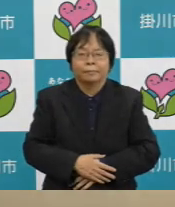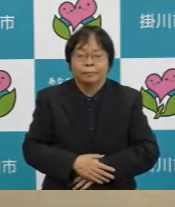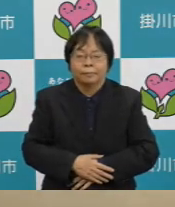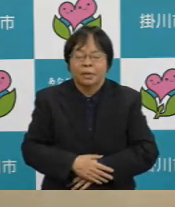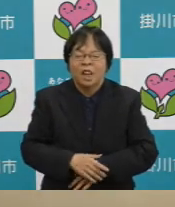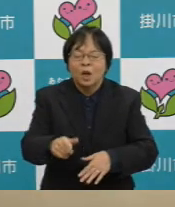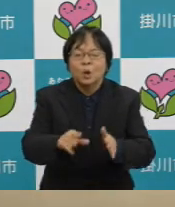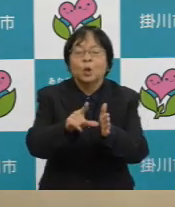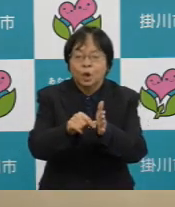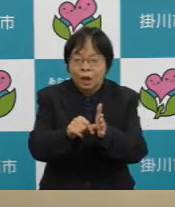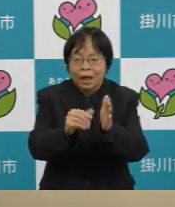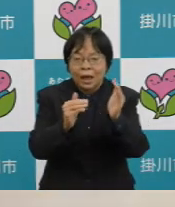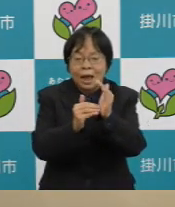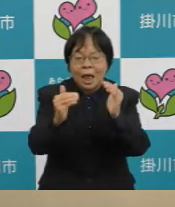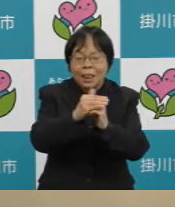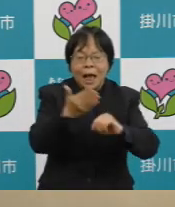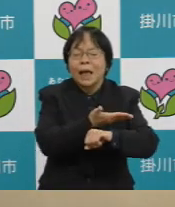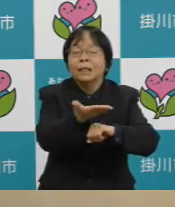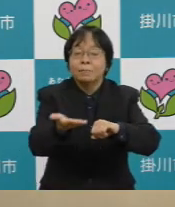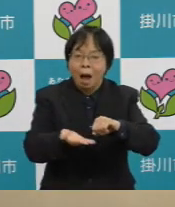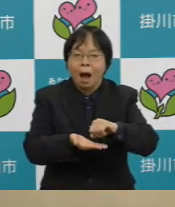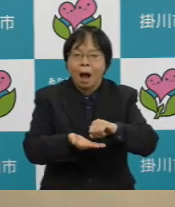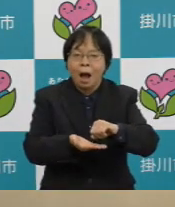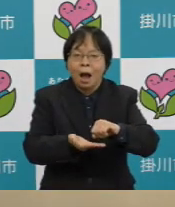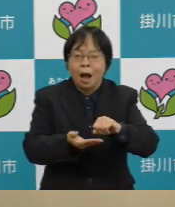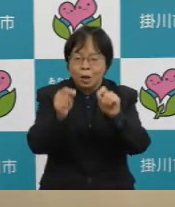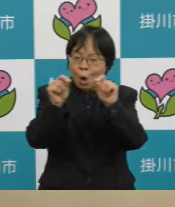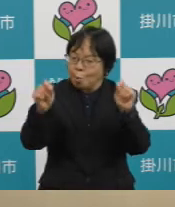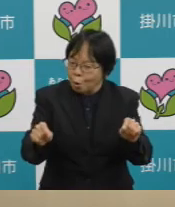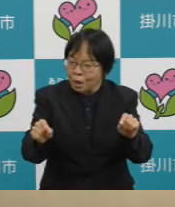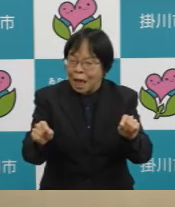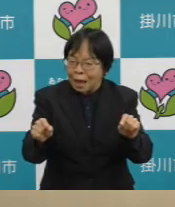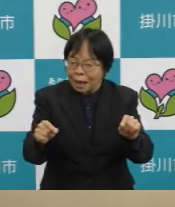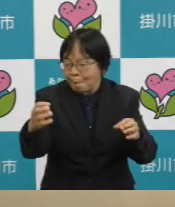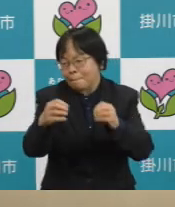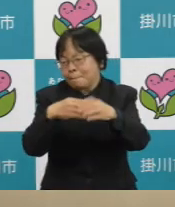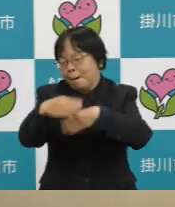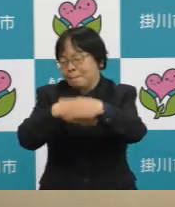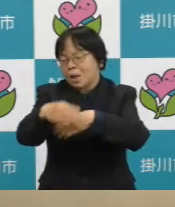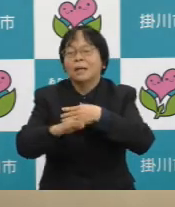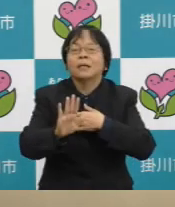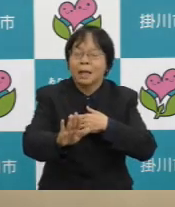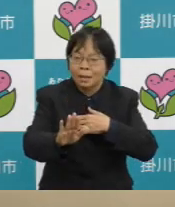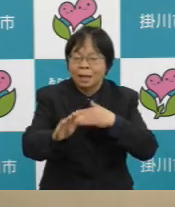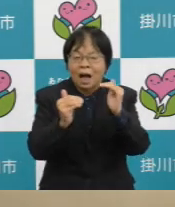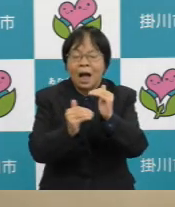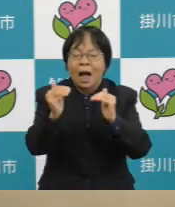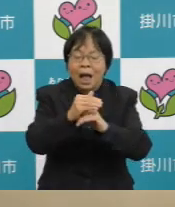竹島の話がちょっと話題になっていた時、竹島にあの外国人